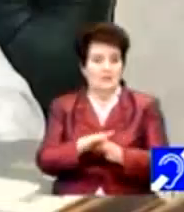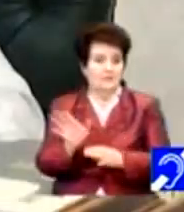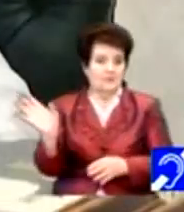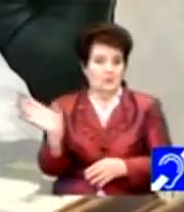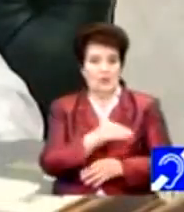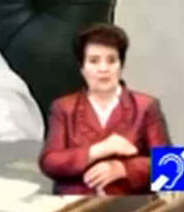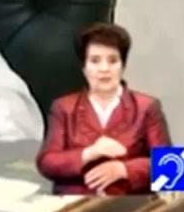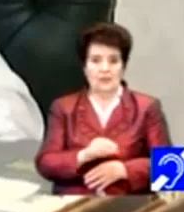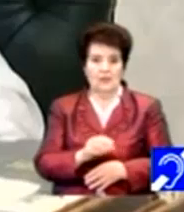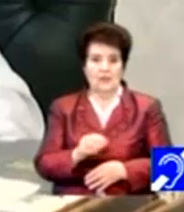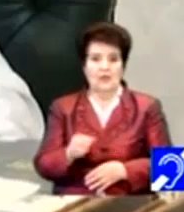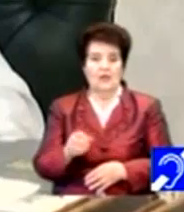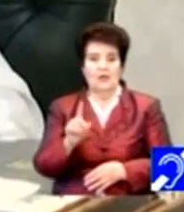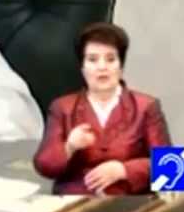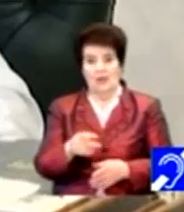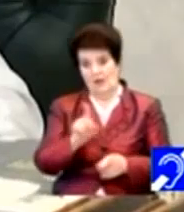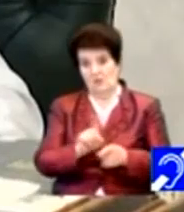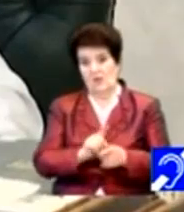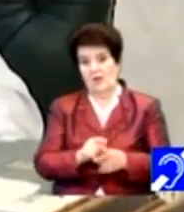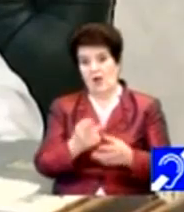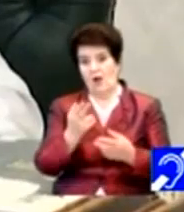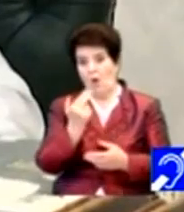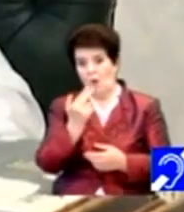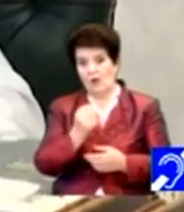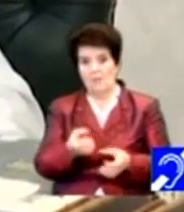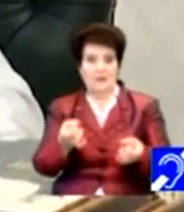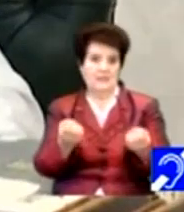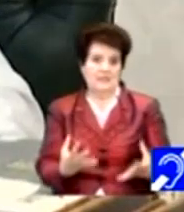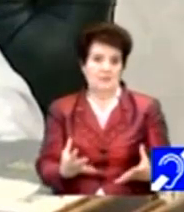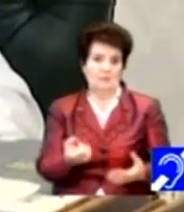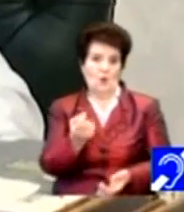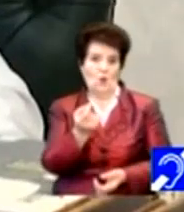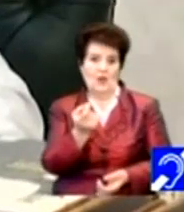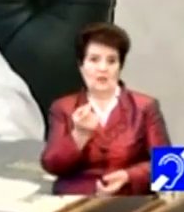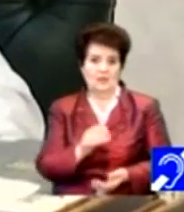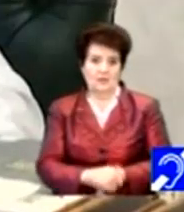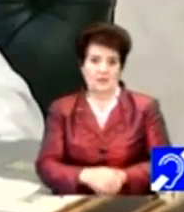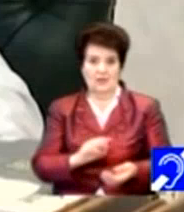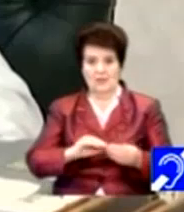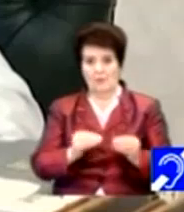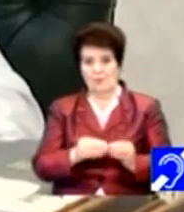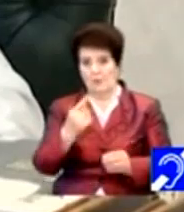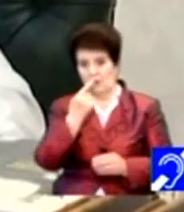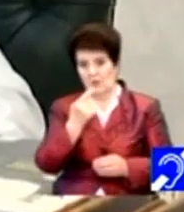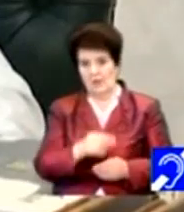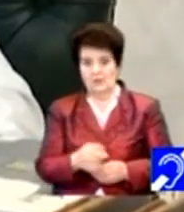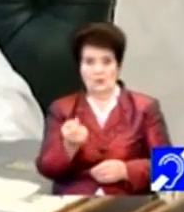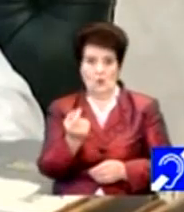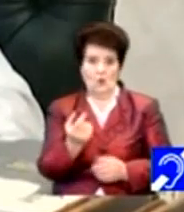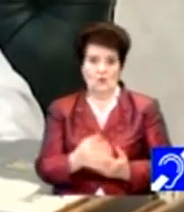lumea. De așa cum trece o gripă, simplu. De așa cum trece o gripă, parcă ai avut o lecție cât de probleme cu nasul, o lecție cât s-a